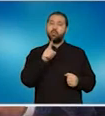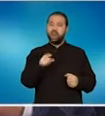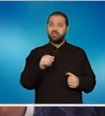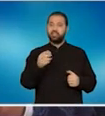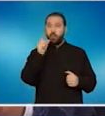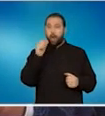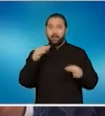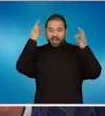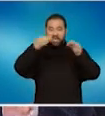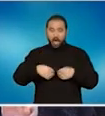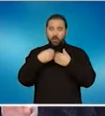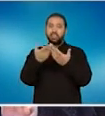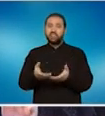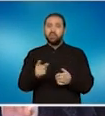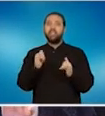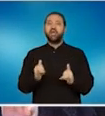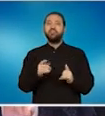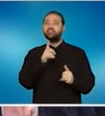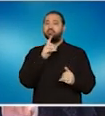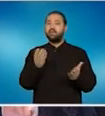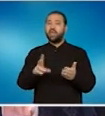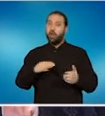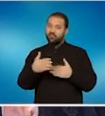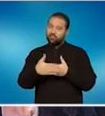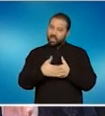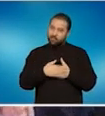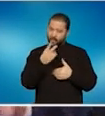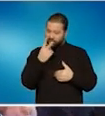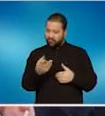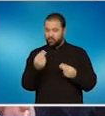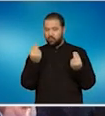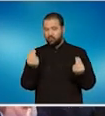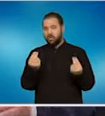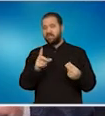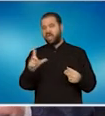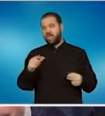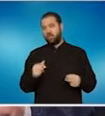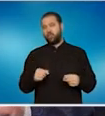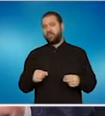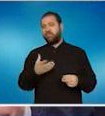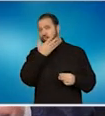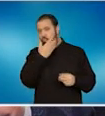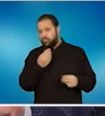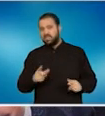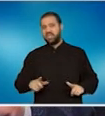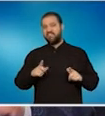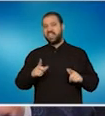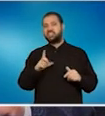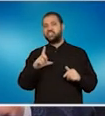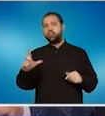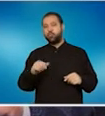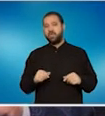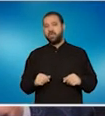ci oamenii, cei care i-au fost într-un fel sau altul aproape, ei sunt cei care i-au dat această